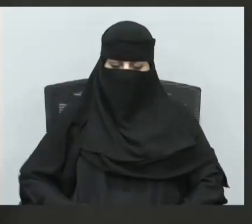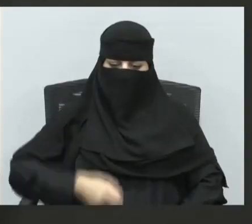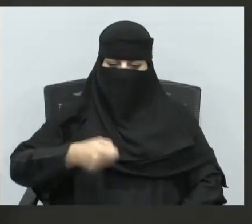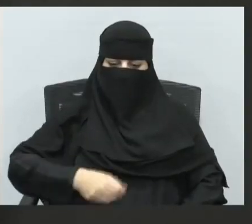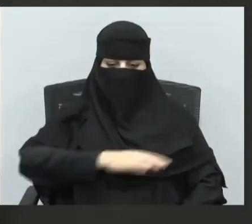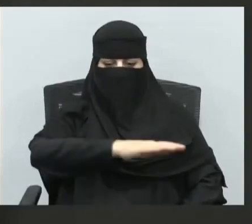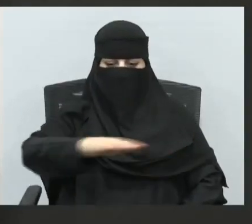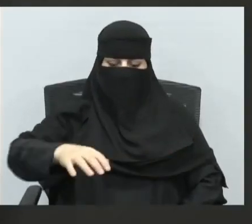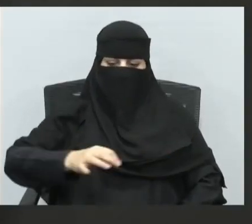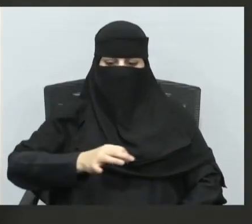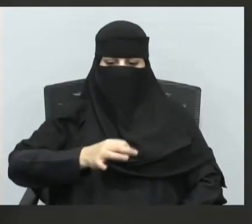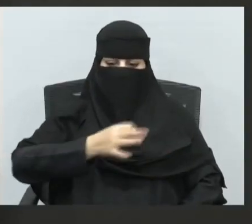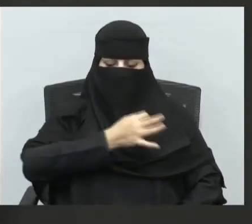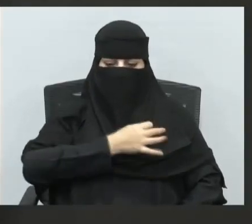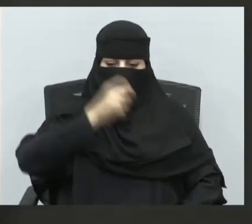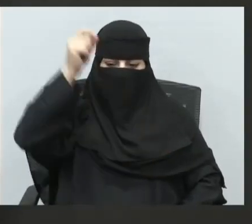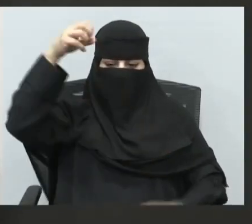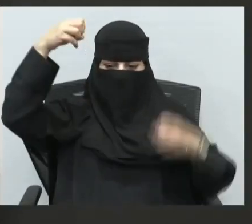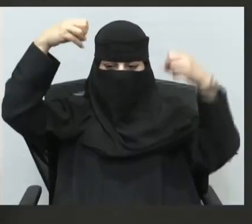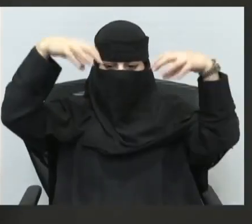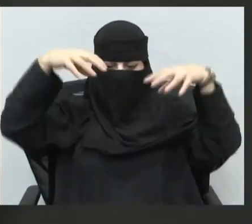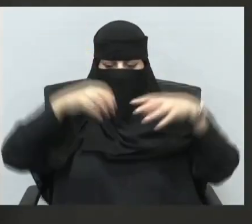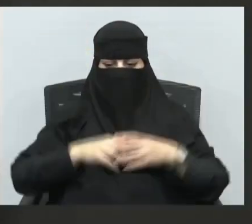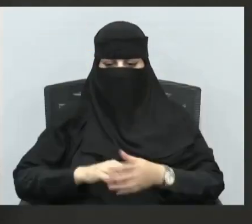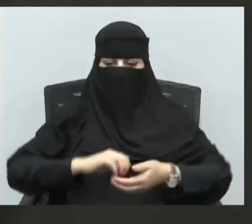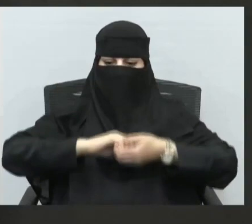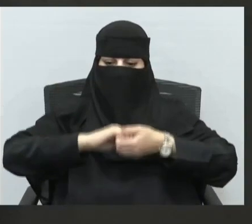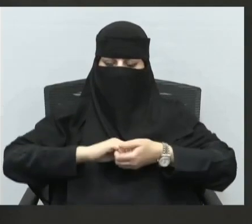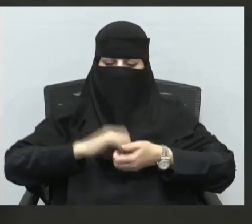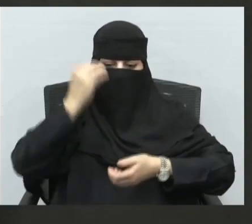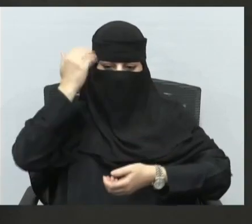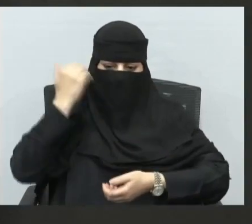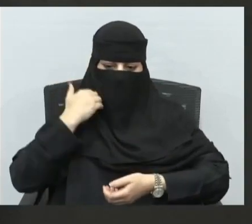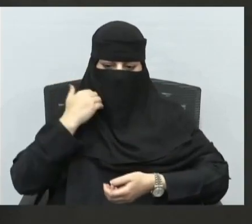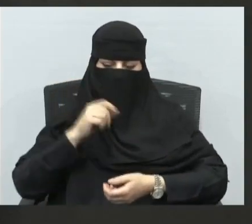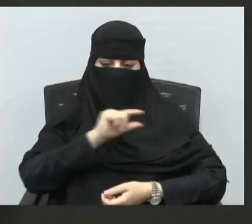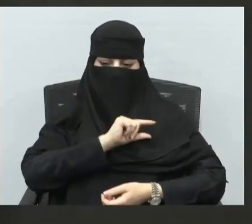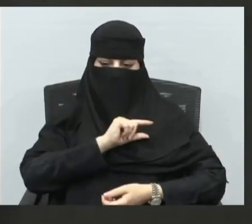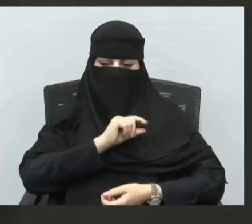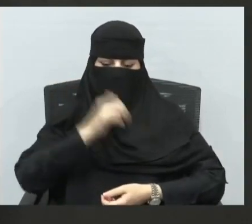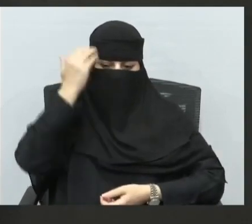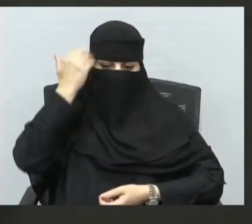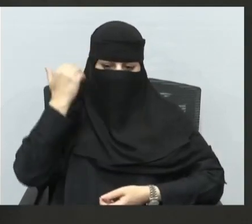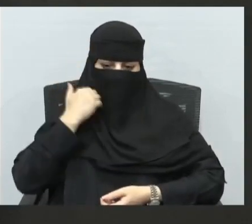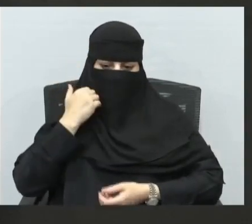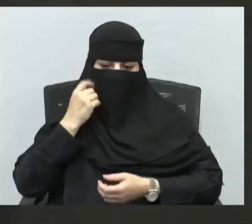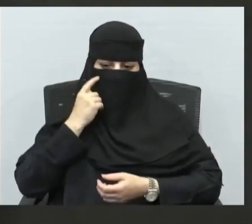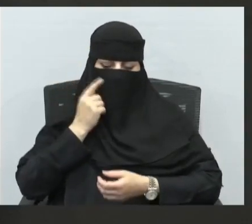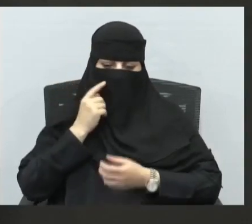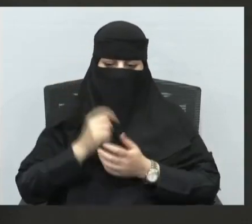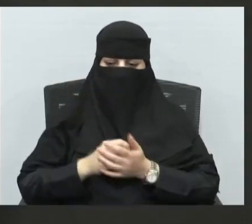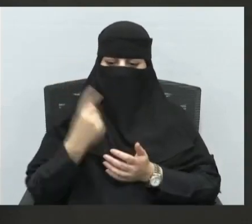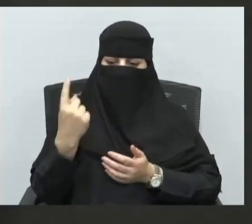السلام عليكم ورحمه الله وبركاته اصدقائي وصديقاتي طلاب وطالبات الصف الاول